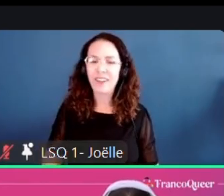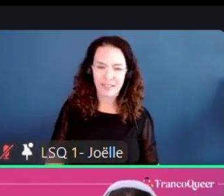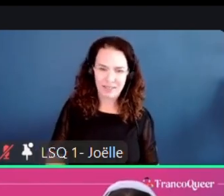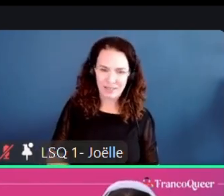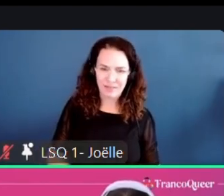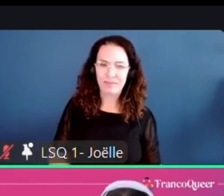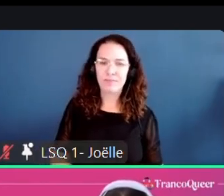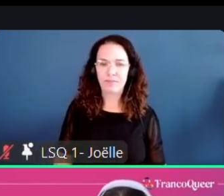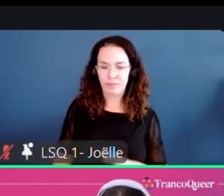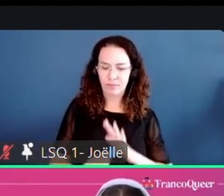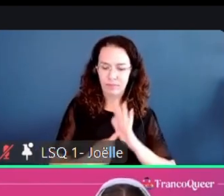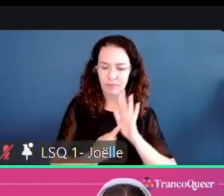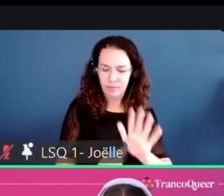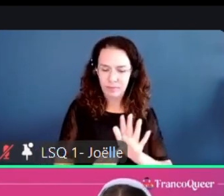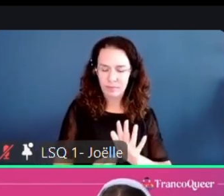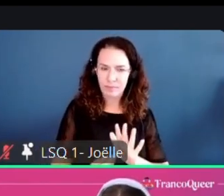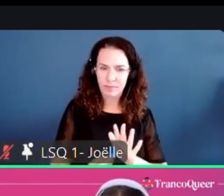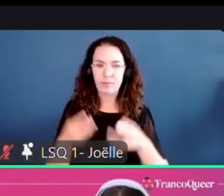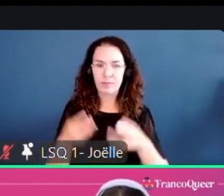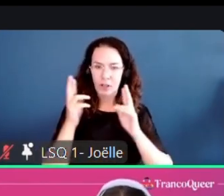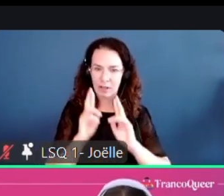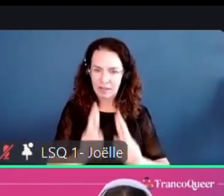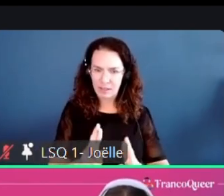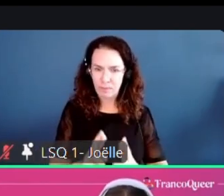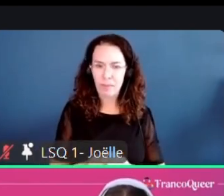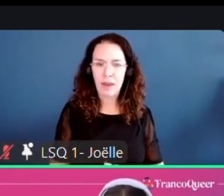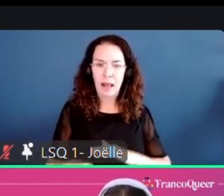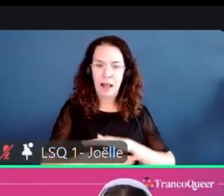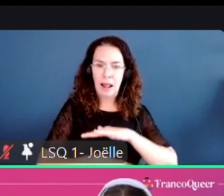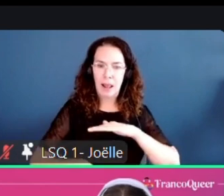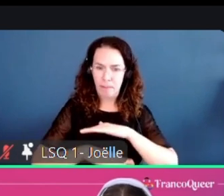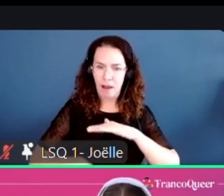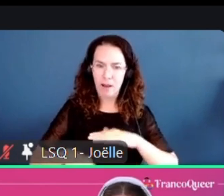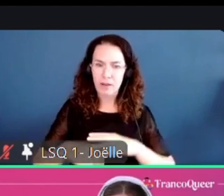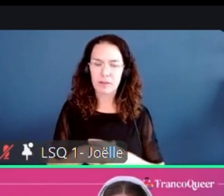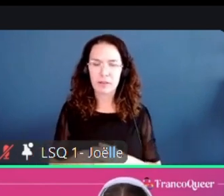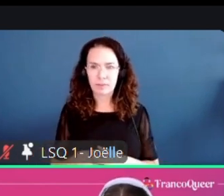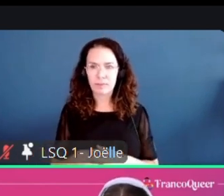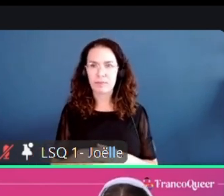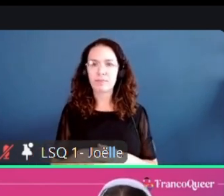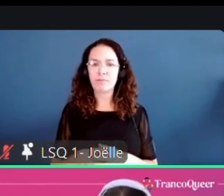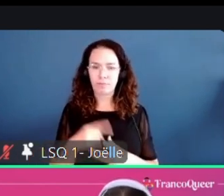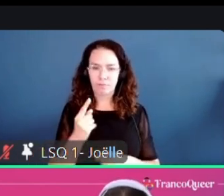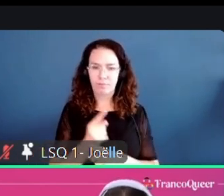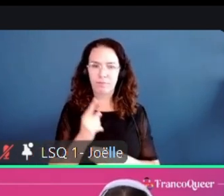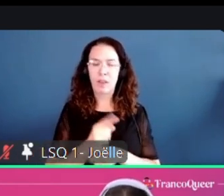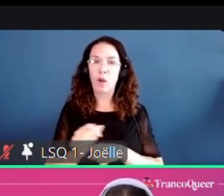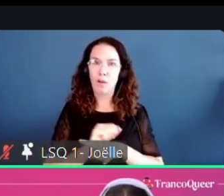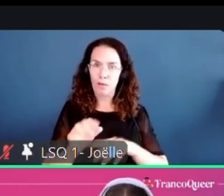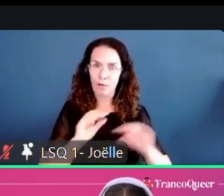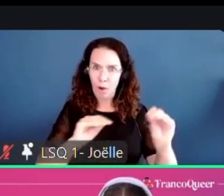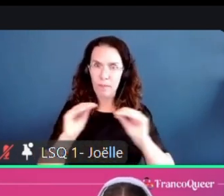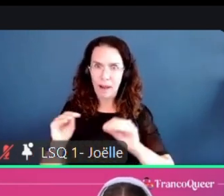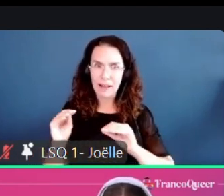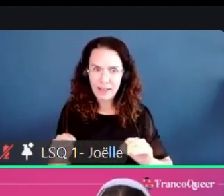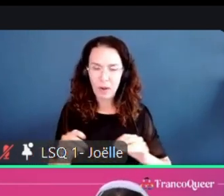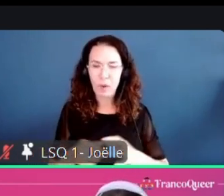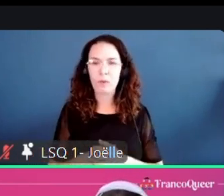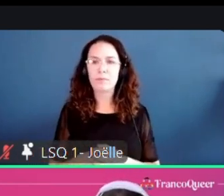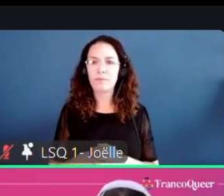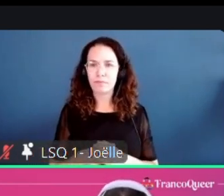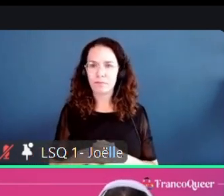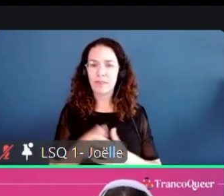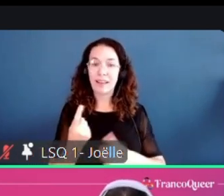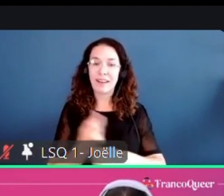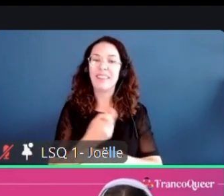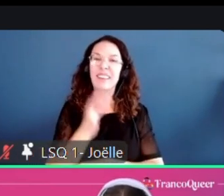la représentativité, le respect comme principe de base, absolument. Ouais, la formation, des